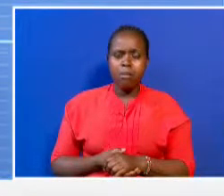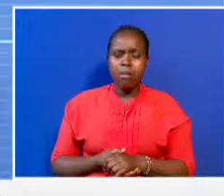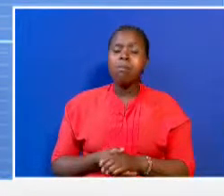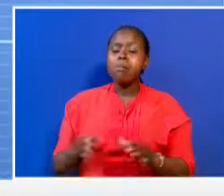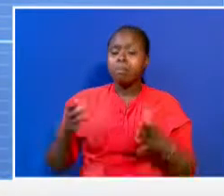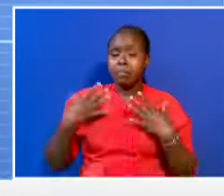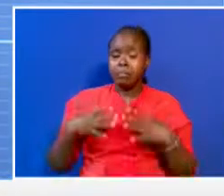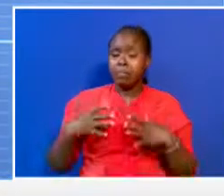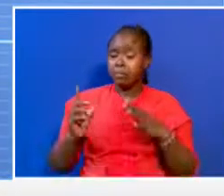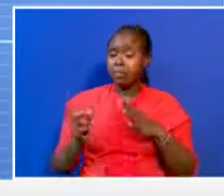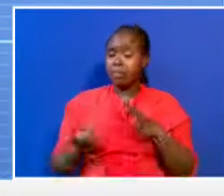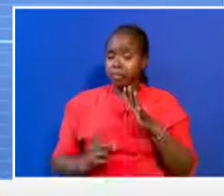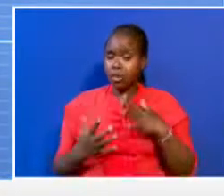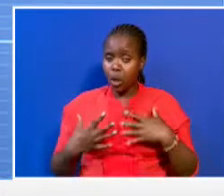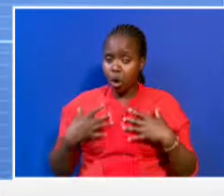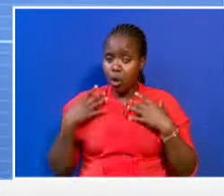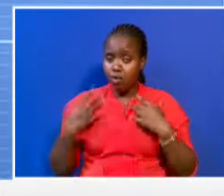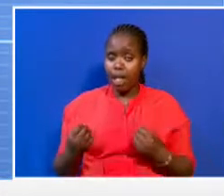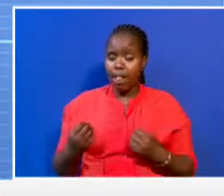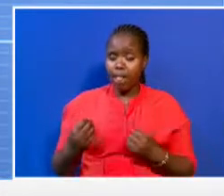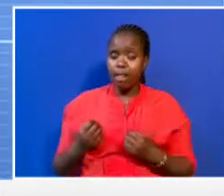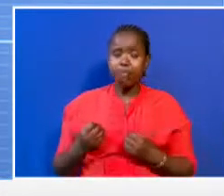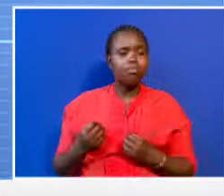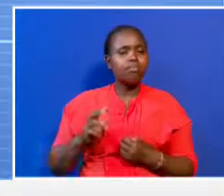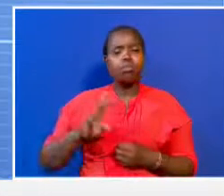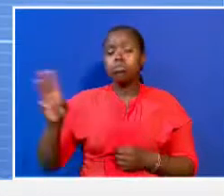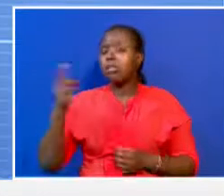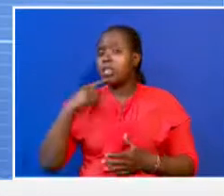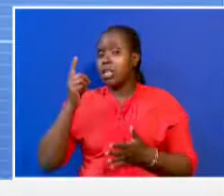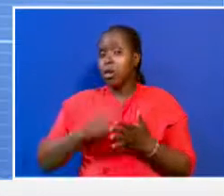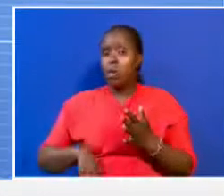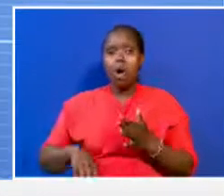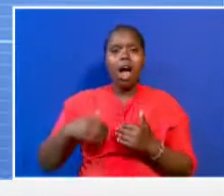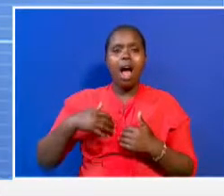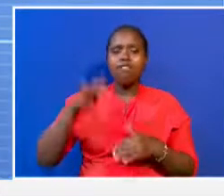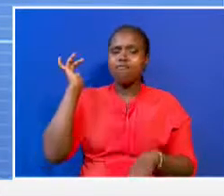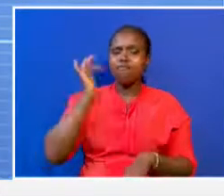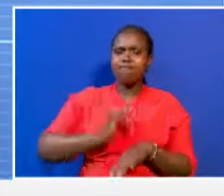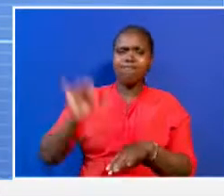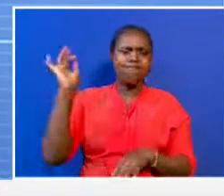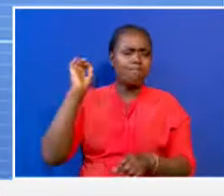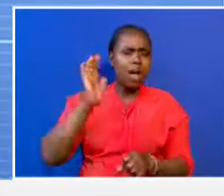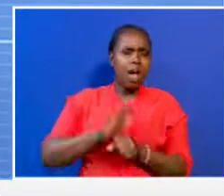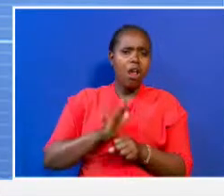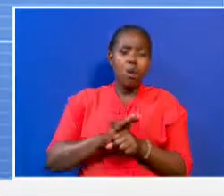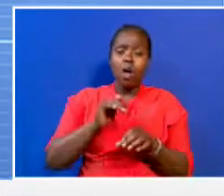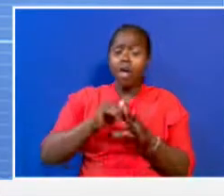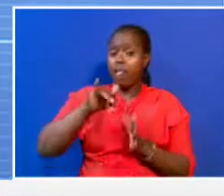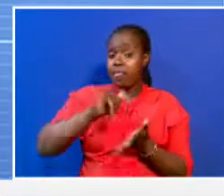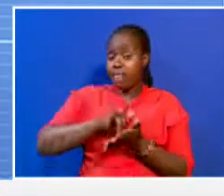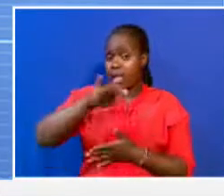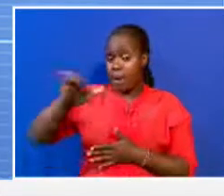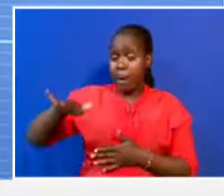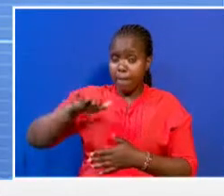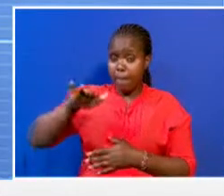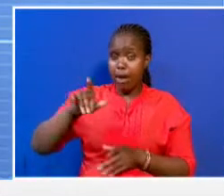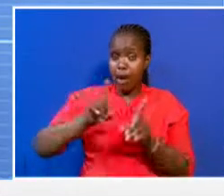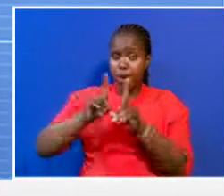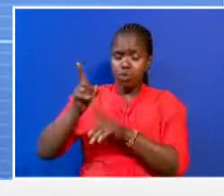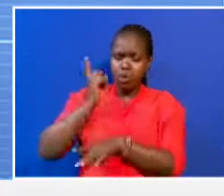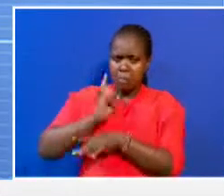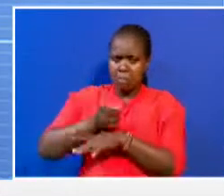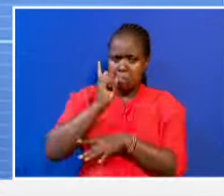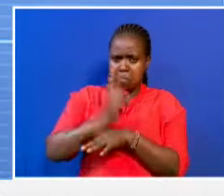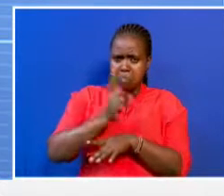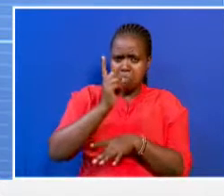Wahudumu wa afya katika maeneo ya magharibi hapa nchini wamelalamikia ongezeko la maambukizi ya COVID-19 katika maeneo hayo, huku wakinyoshea kidole